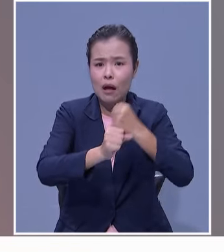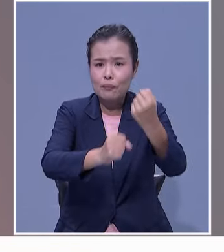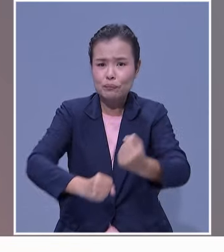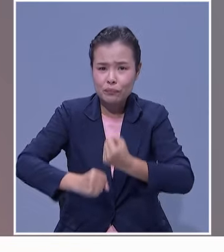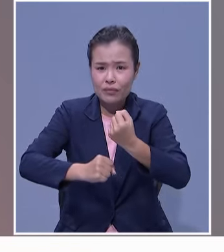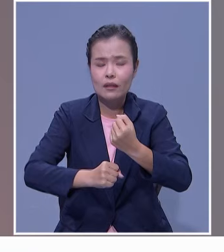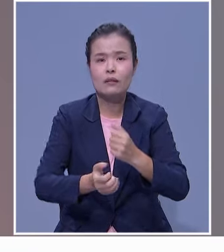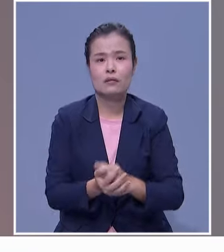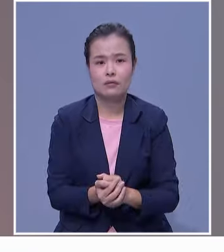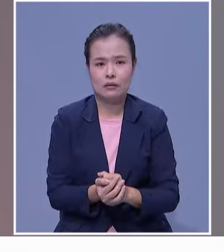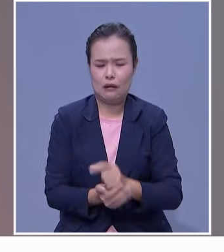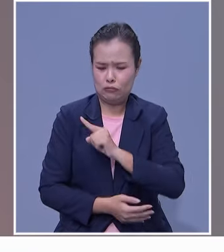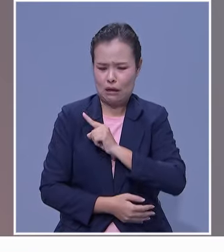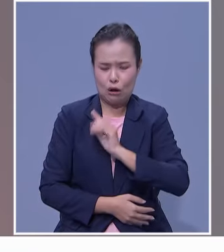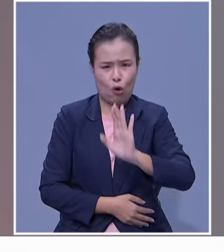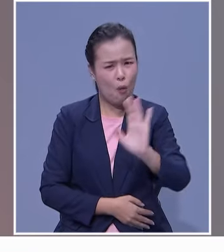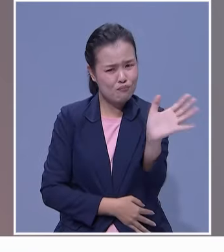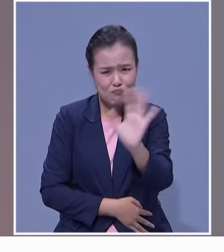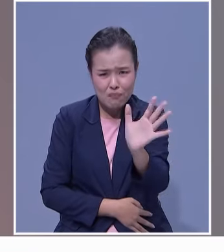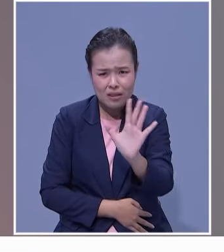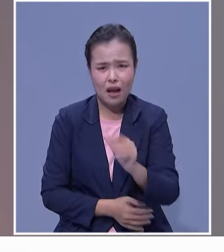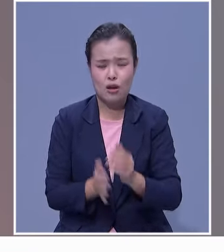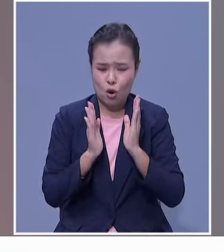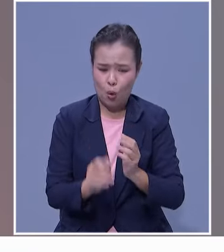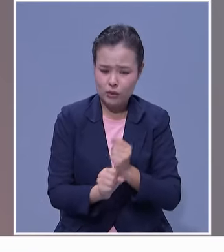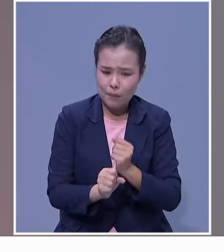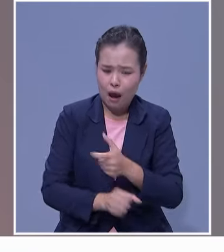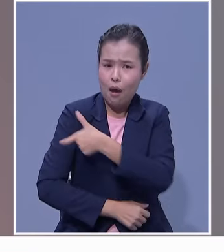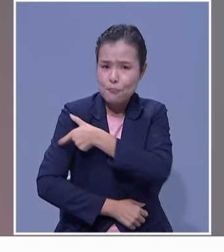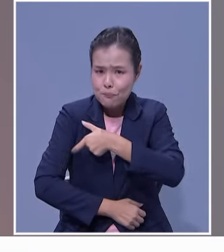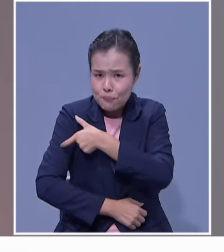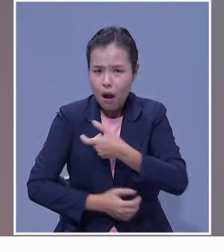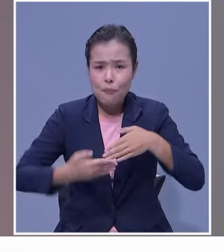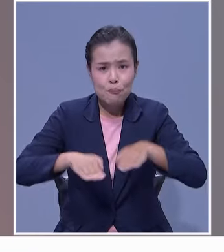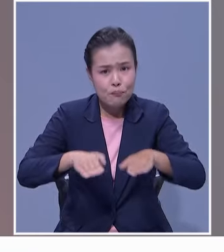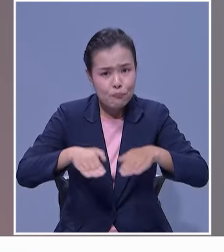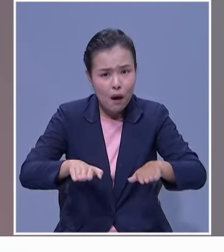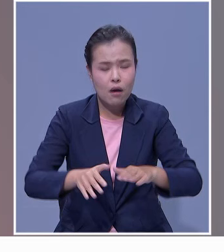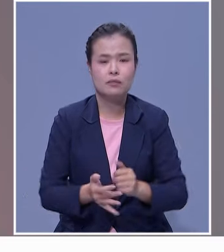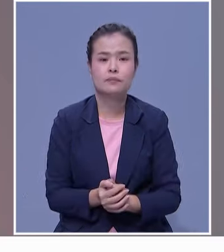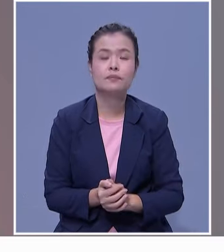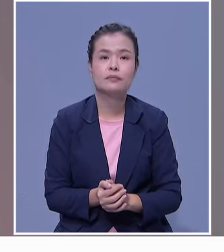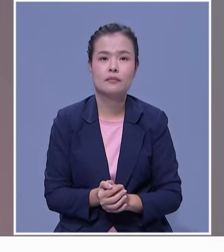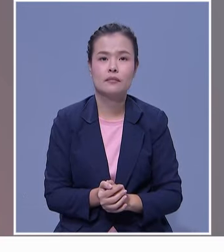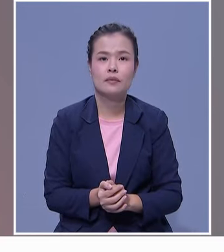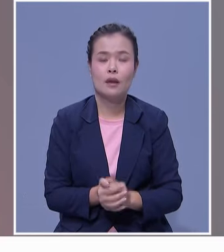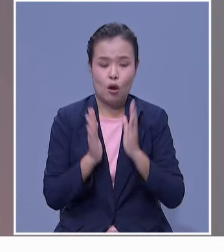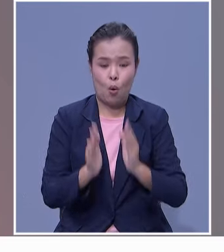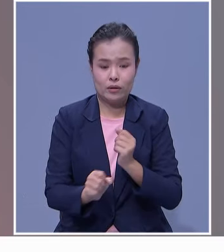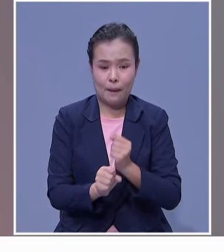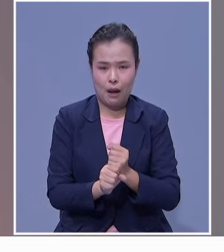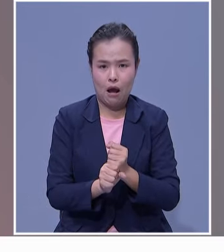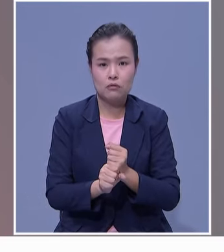มากนะคะที่สำคัญคือมันไม่ใช่หน้าที่ของเขาอ่ะมันต้องมีเจ้าหน้าที่พาลงอะไรแบบนี้ในการทำหรือเปล่า หรือแม้แต่เจ้าหน้าที่ที่ไปทำความสะอาด